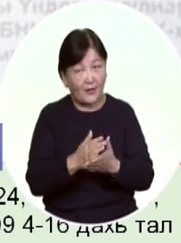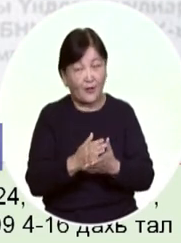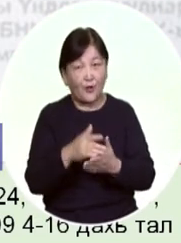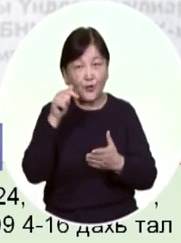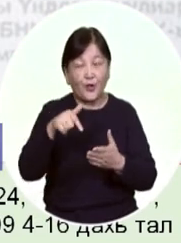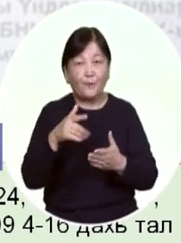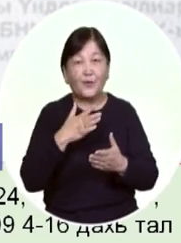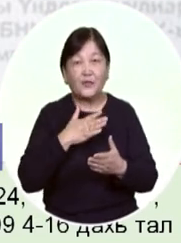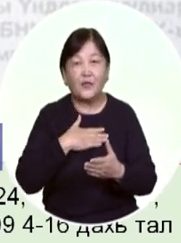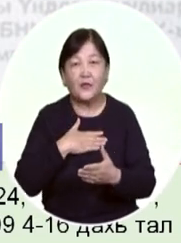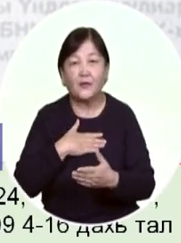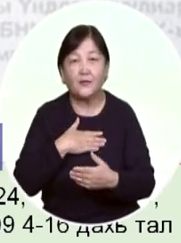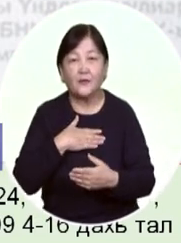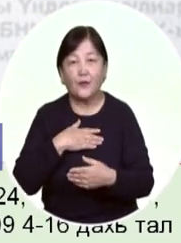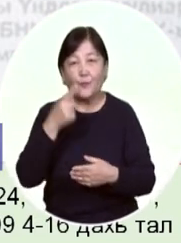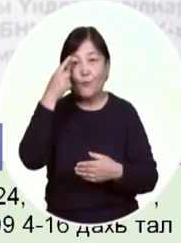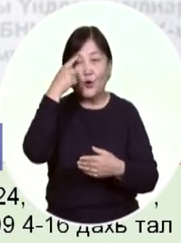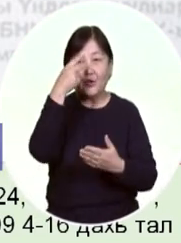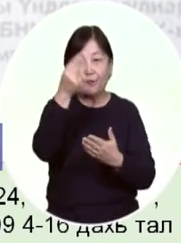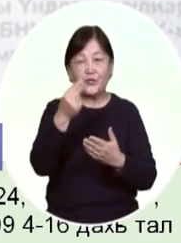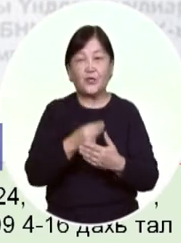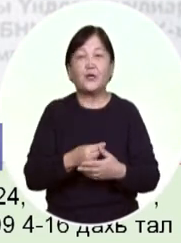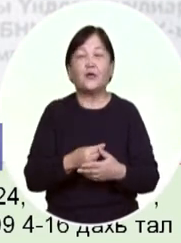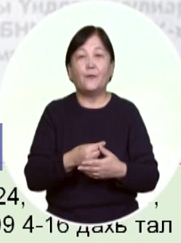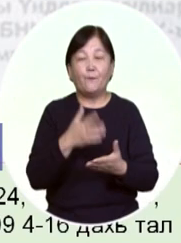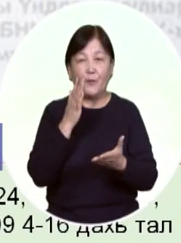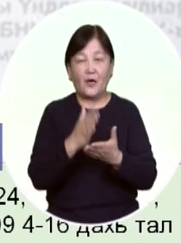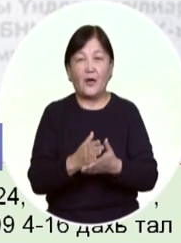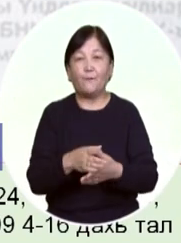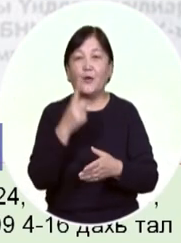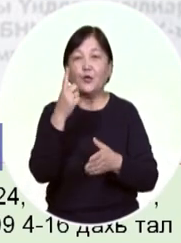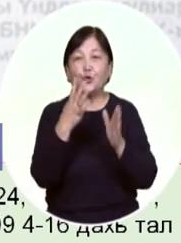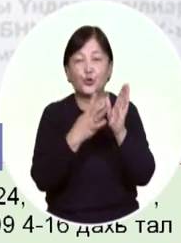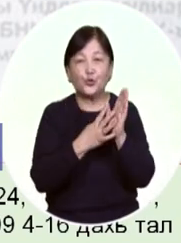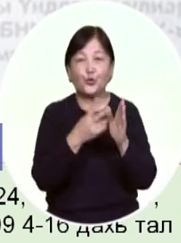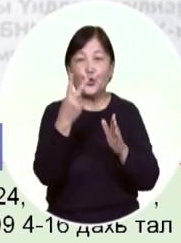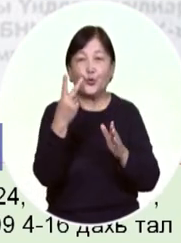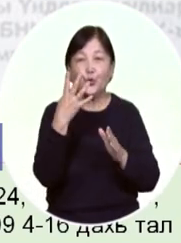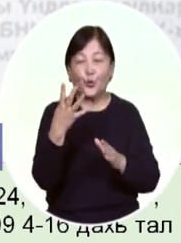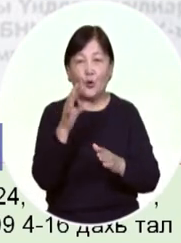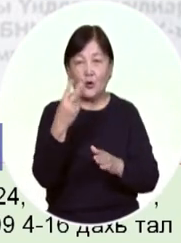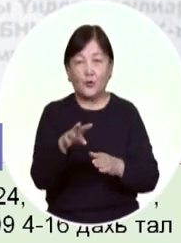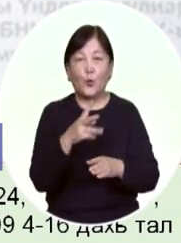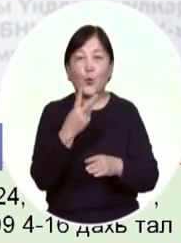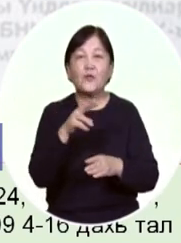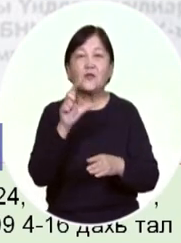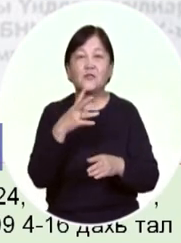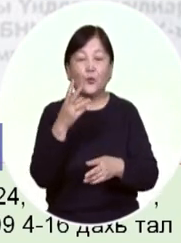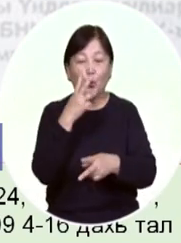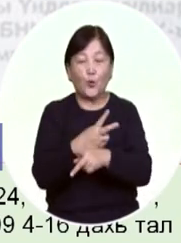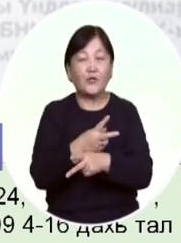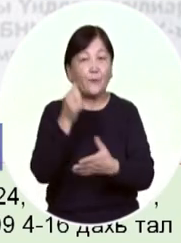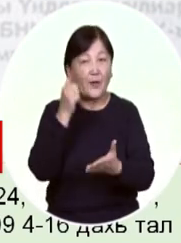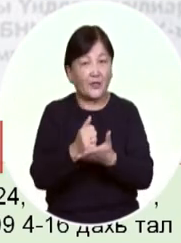одоогийн бидний одоо энэ Монгол бичгэн маань энд байж байна. За тэр 24 оны үндсэн хуулиар батлсан бүгд дайрат Монгол ард улсын